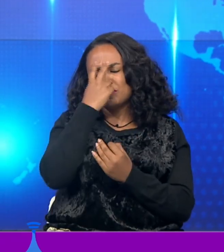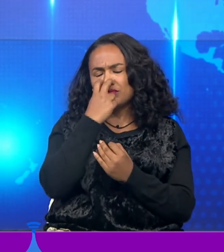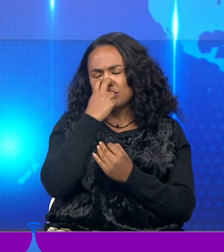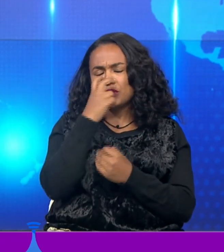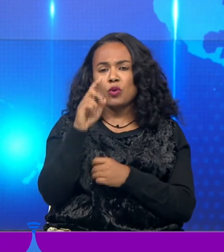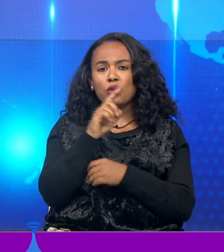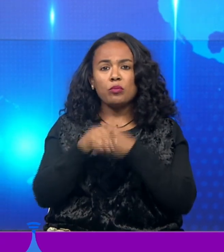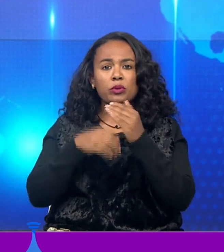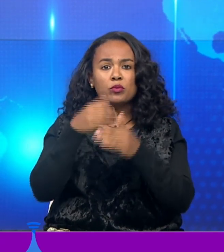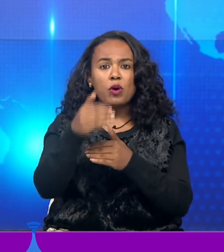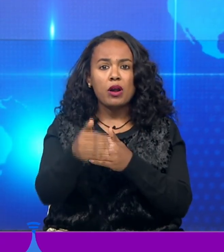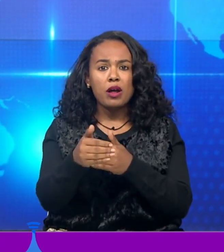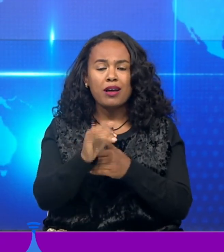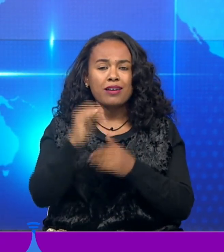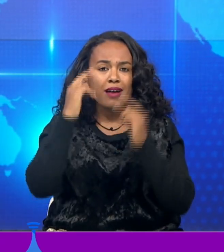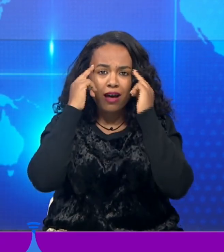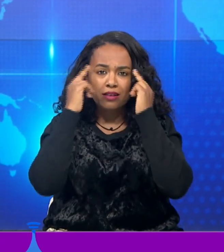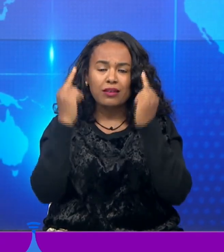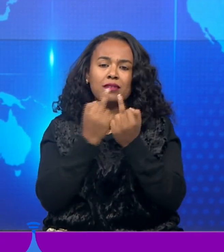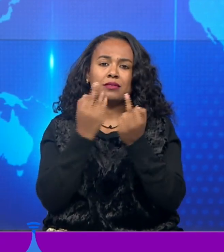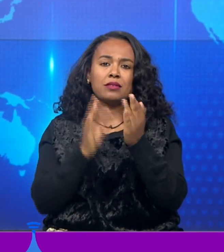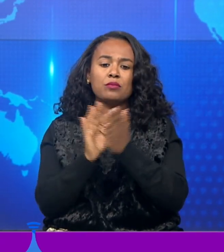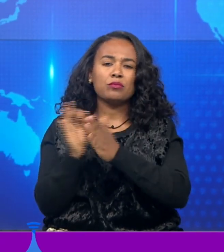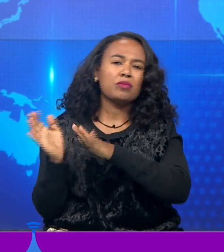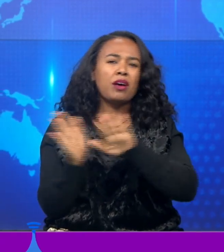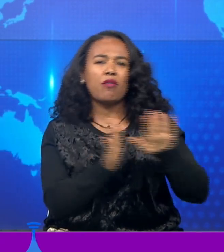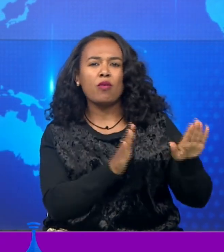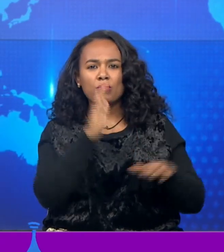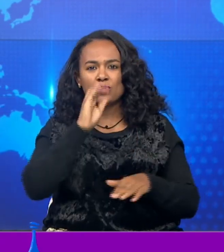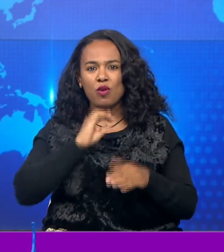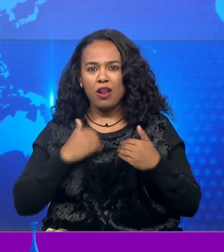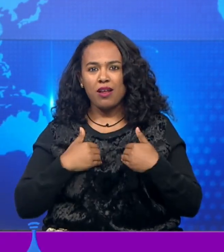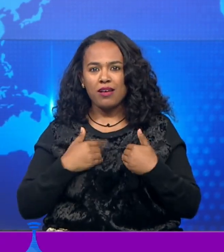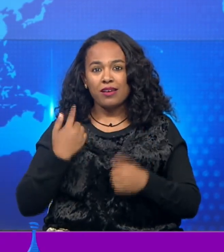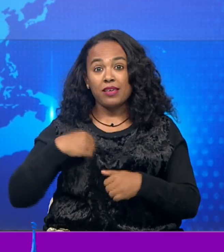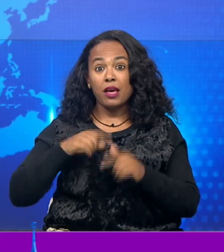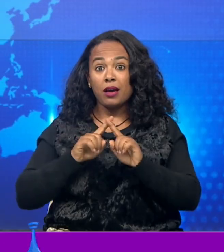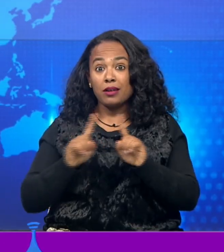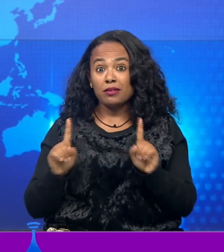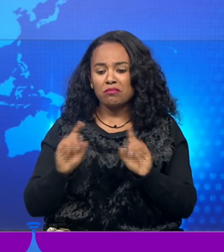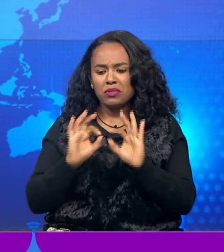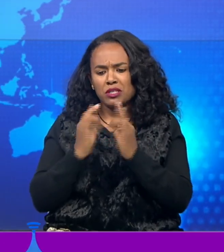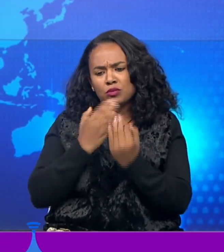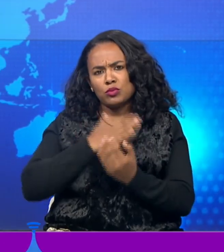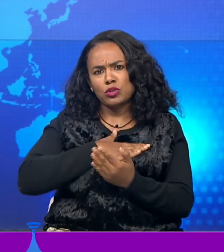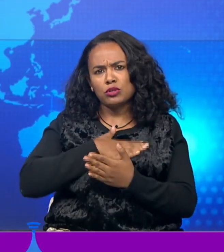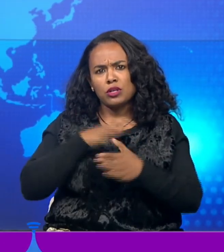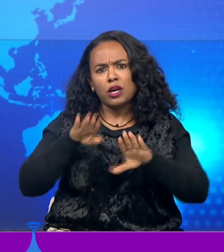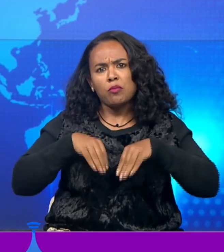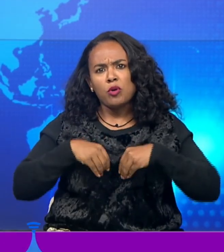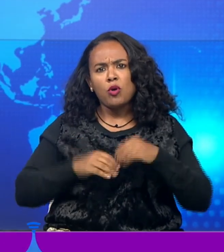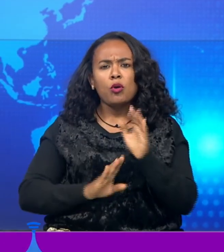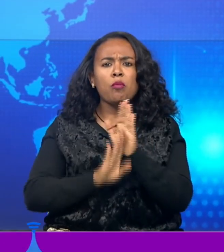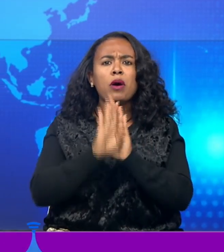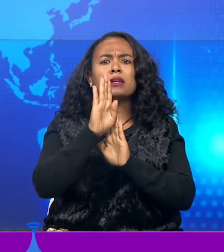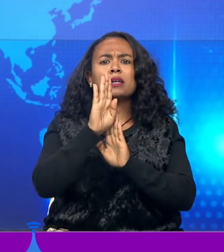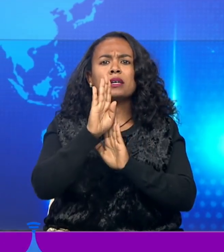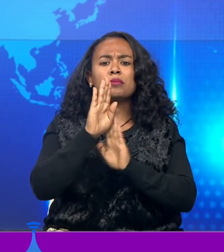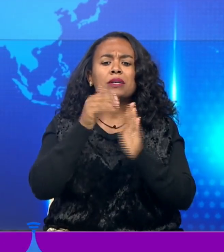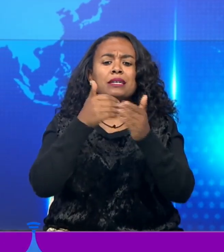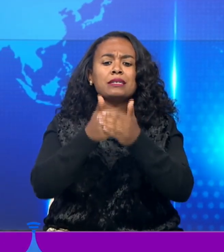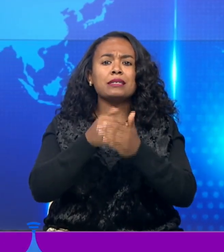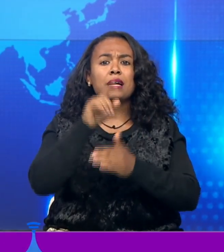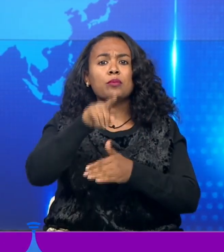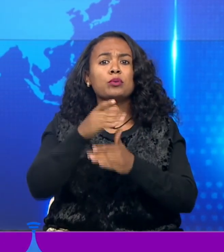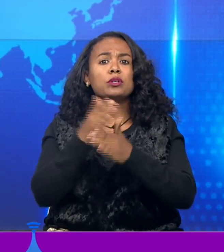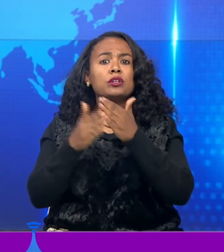በኋላ እንደ ኃጢአት ስለሚቆጥረው የሚገፋው ሰው አለ። እኛ ግን ምንም ሆነ ምንም ቤተሰቦቻችን ተቀብለውን ማደግ መድረስ ያለብን